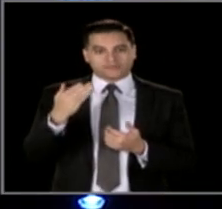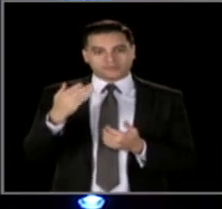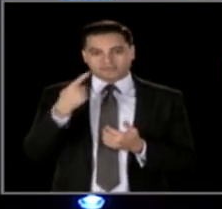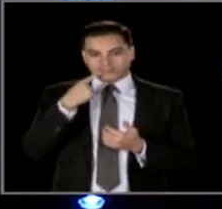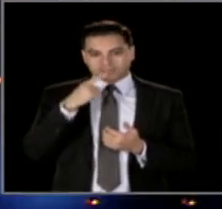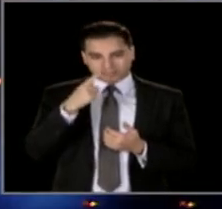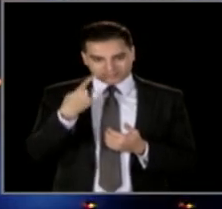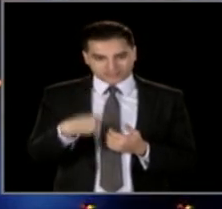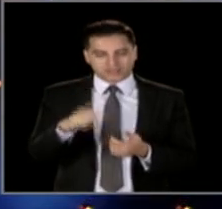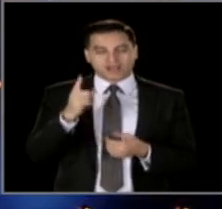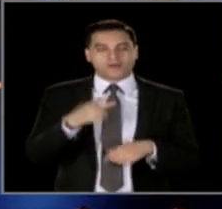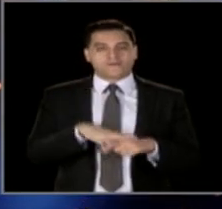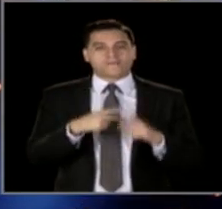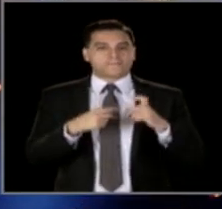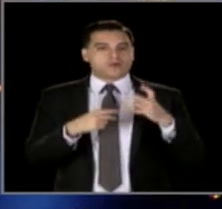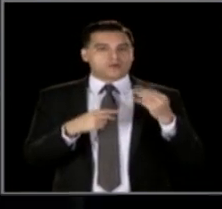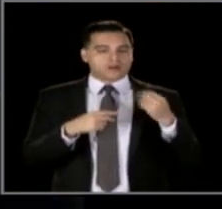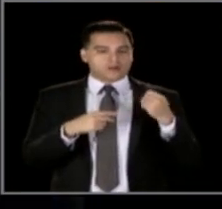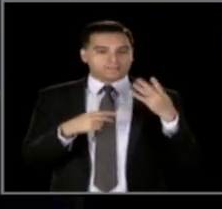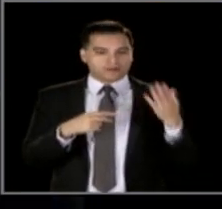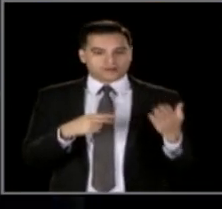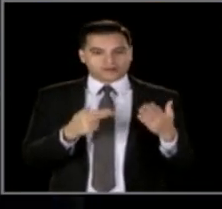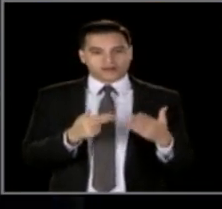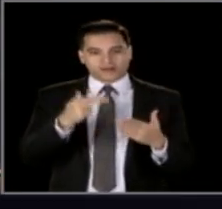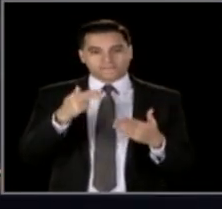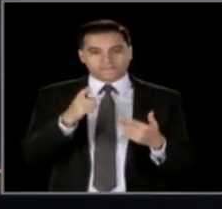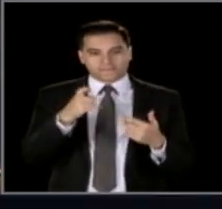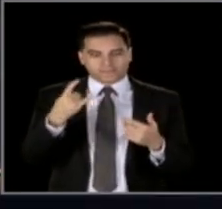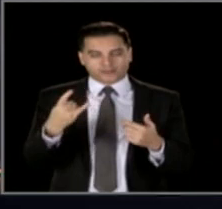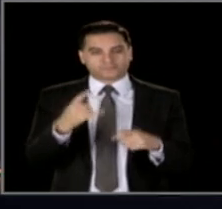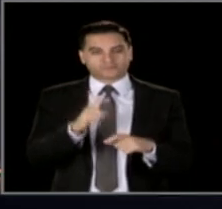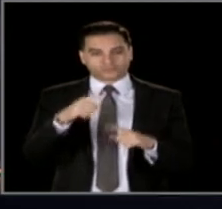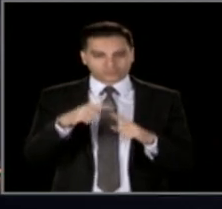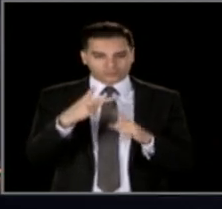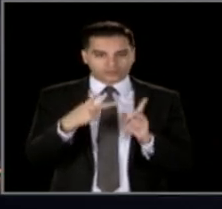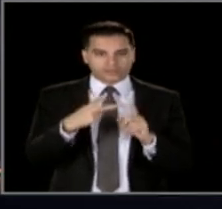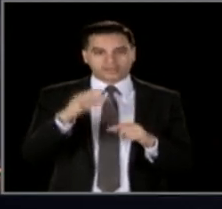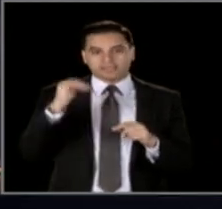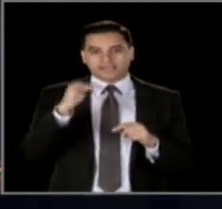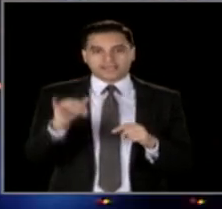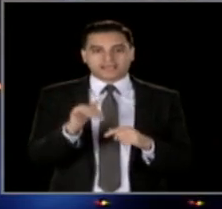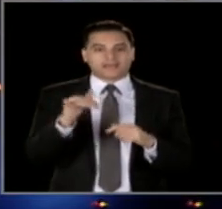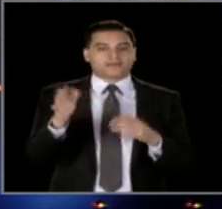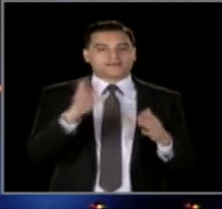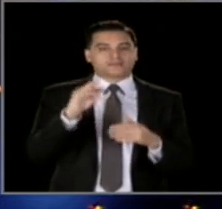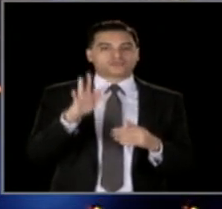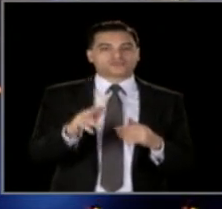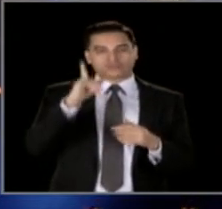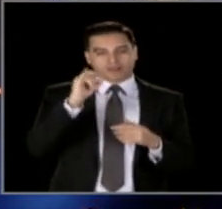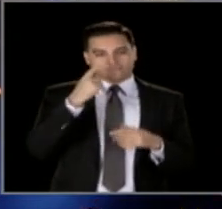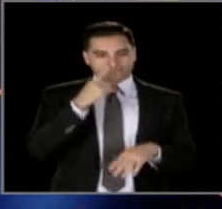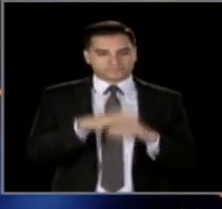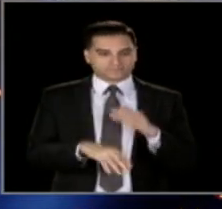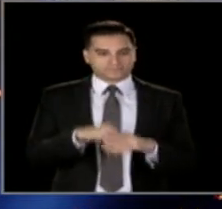اسكندرية، 140 الرفعي الغربية. السؤال الثاني يحيى هشام، تفضل يا يحيى. يحيى